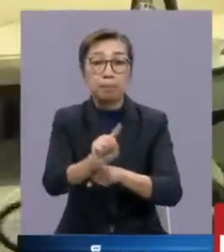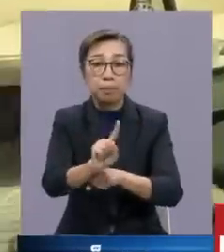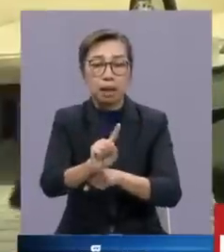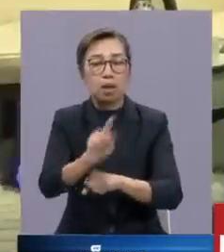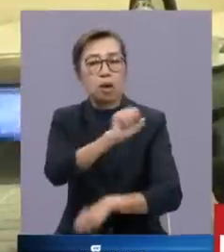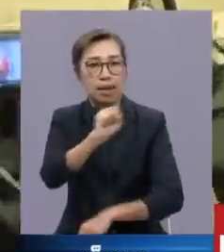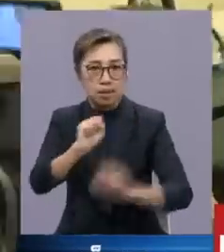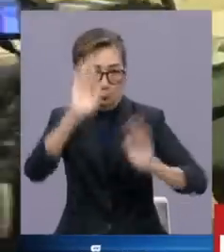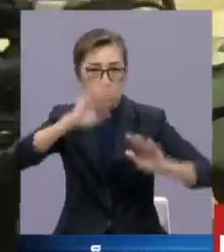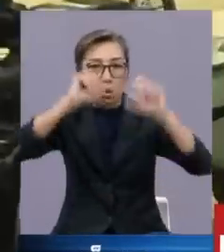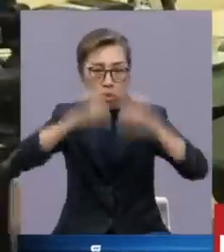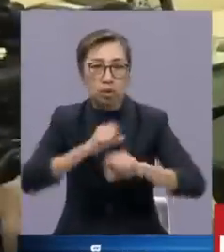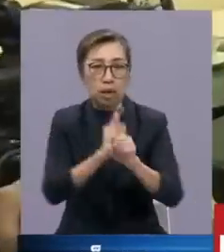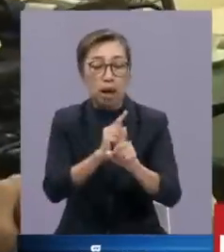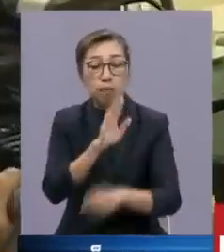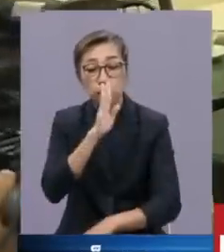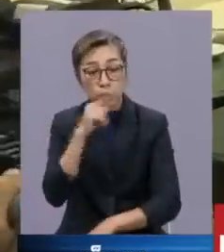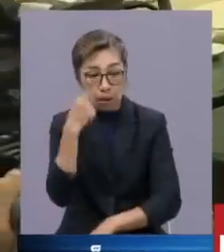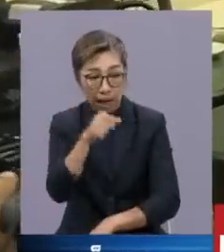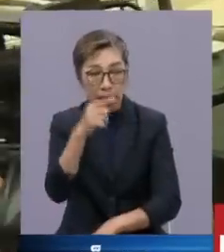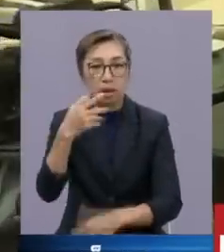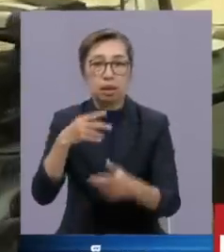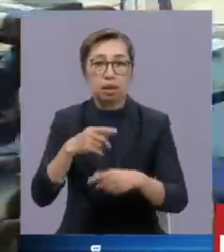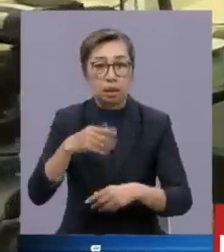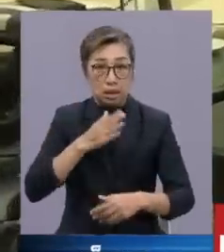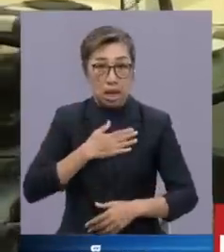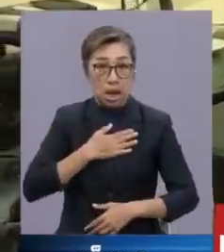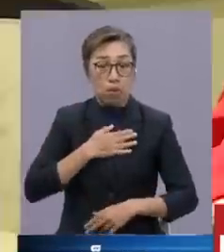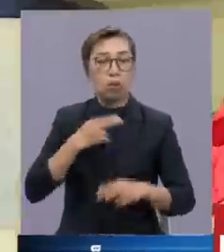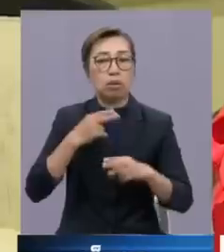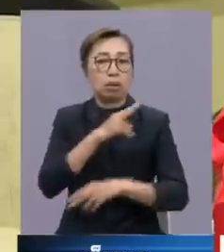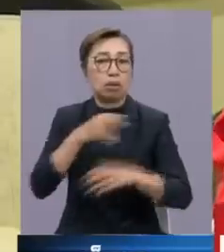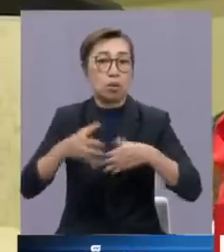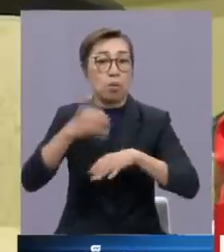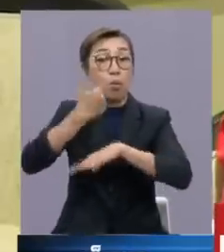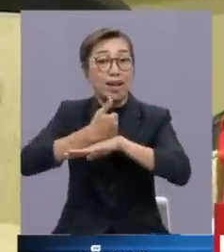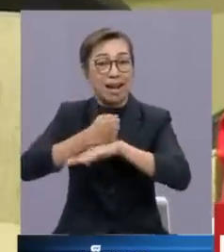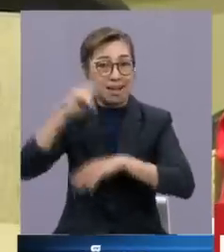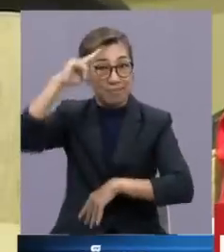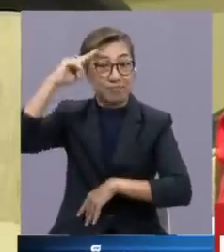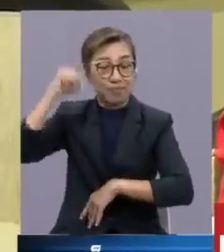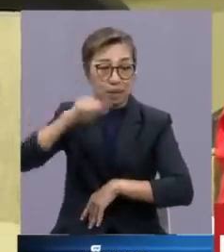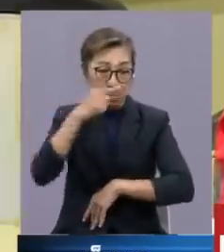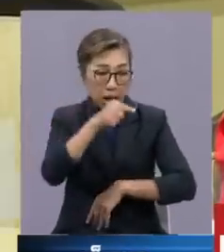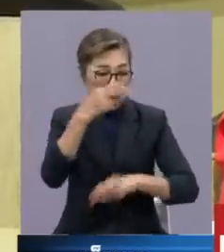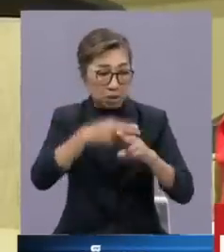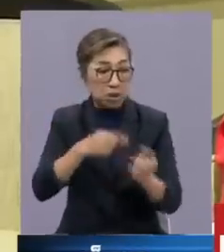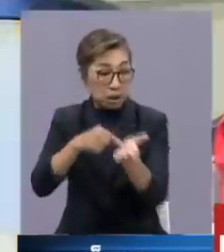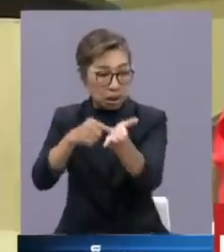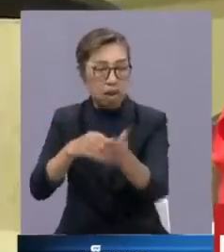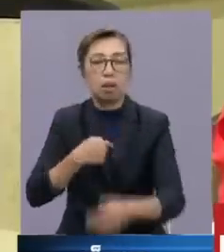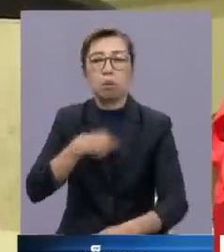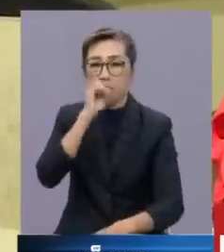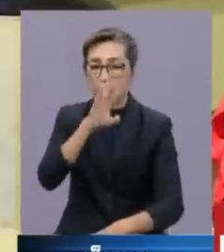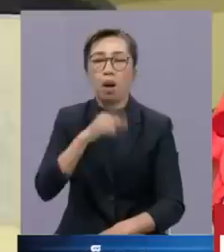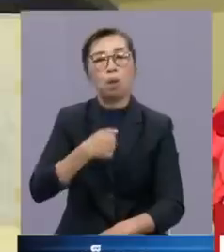พร้อมกับยกตัวอย่างว่าถ้ามีใครเสนอชื่อของตนก็คือนายแพทย์ชนน่านนี่แหละค่ะขึ้นมาก็จะประกาศถอนตัวกลางสภ